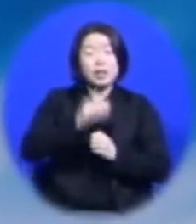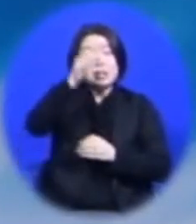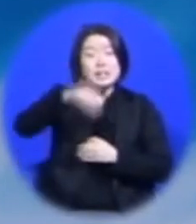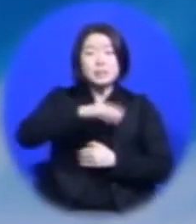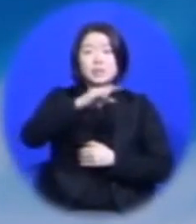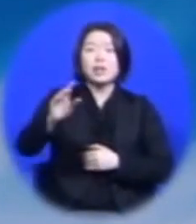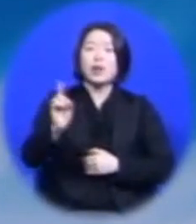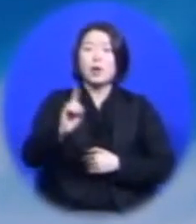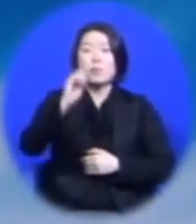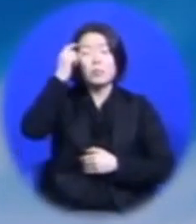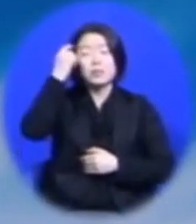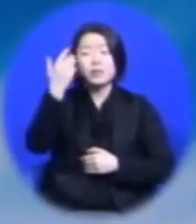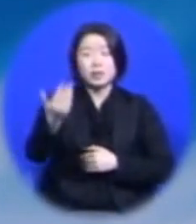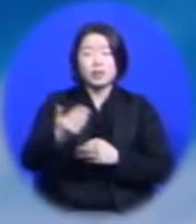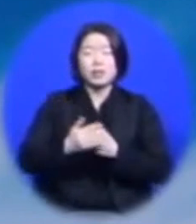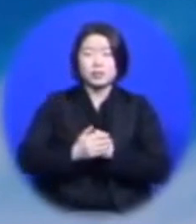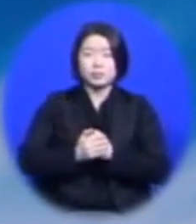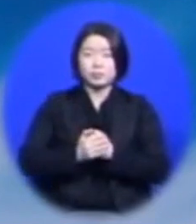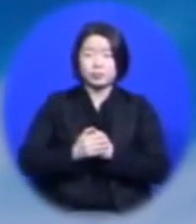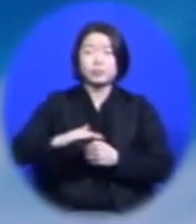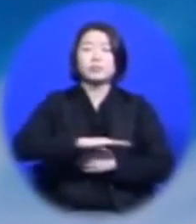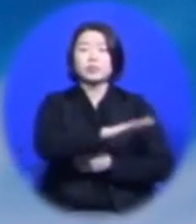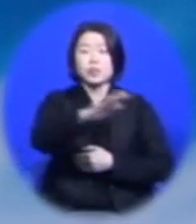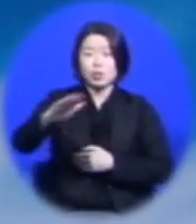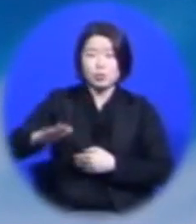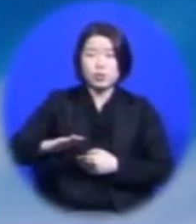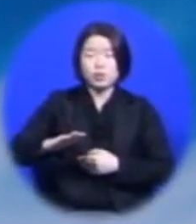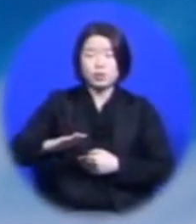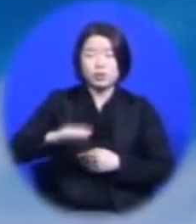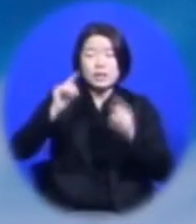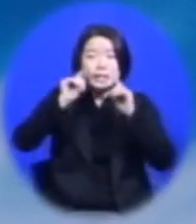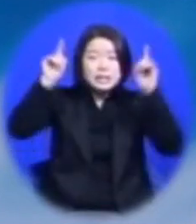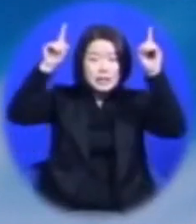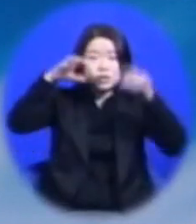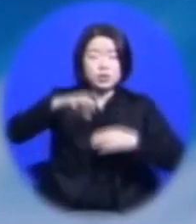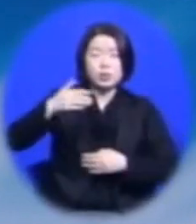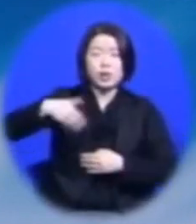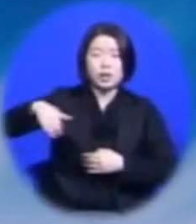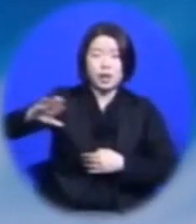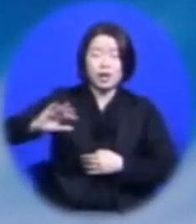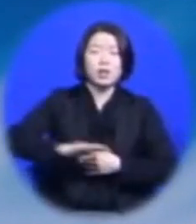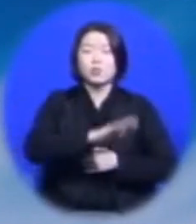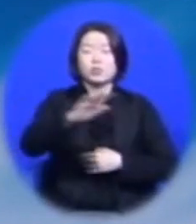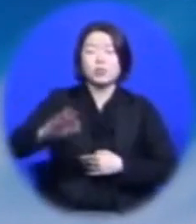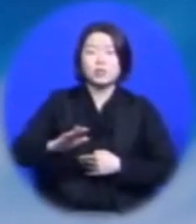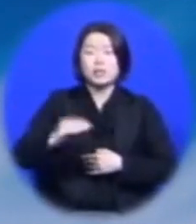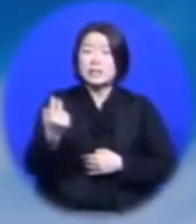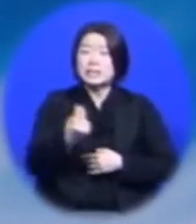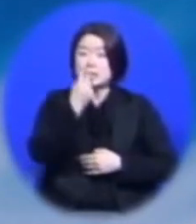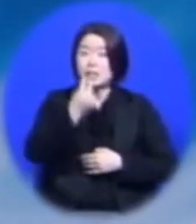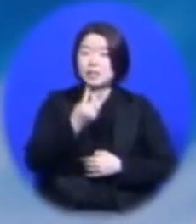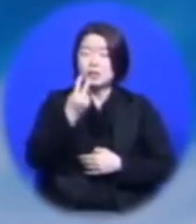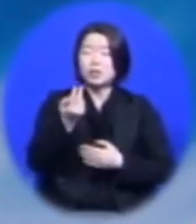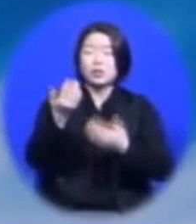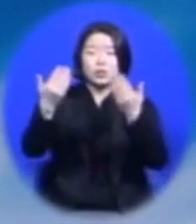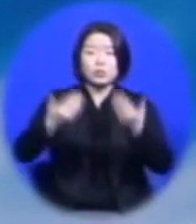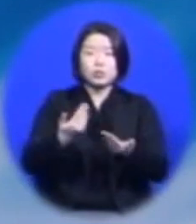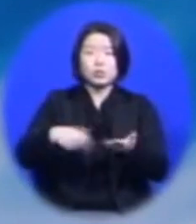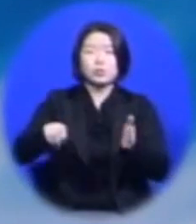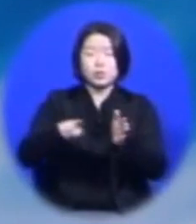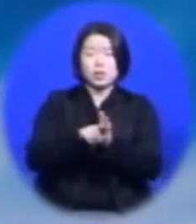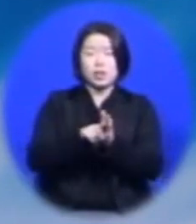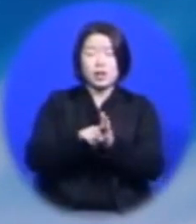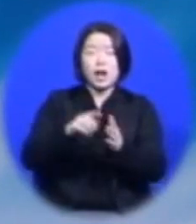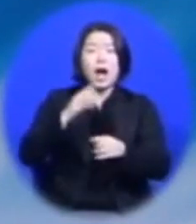십자가가 뭐지요? 우리를 지옥에 갈 수밖에 없는 우리를 살리려고 하나님이신